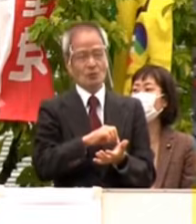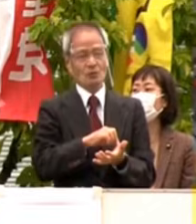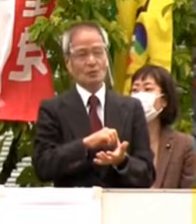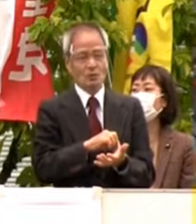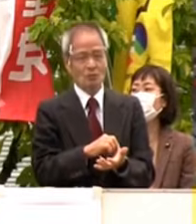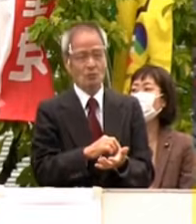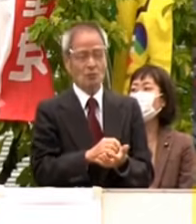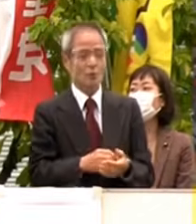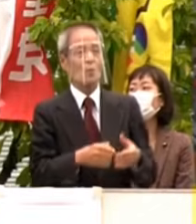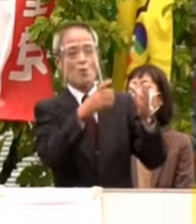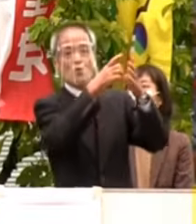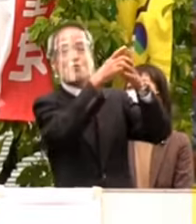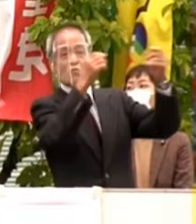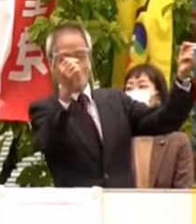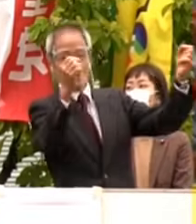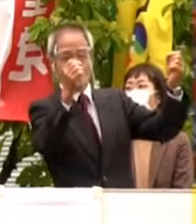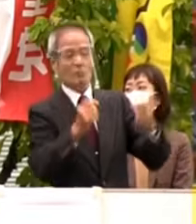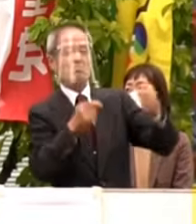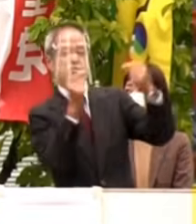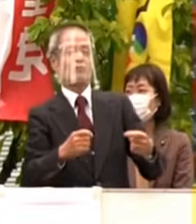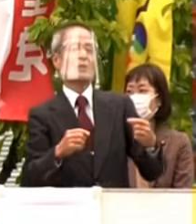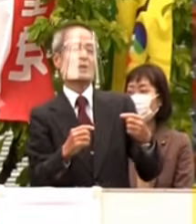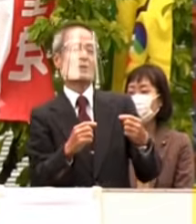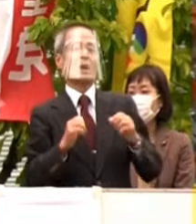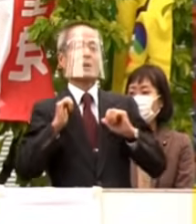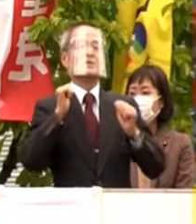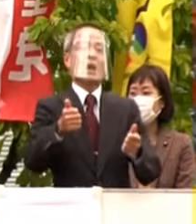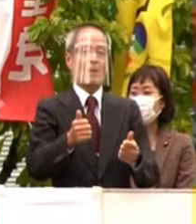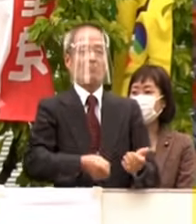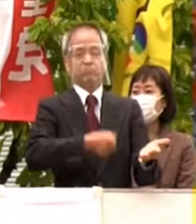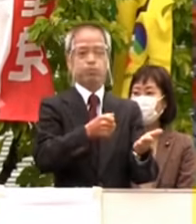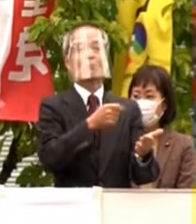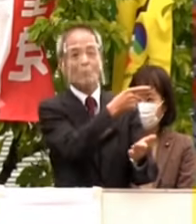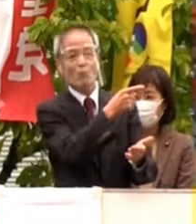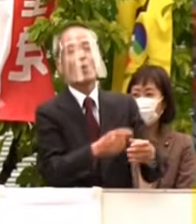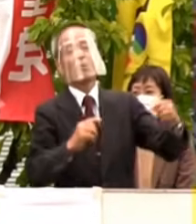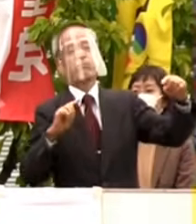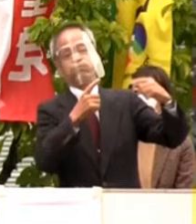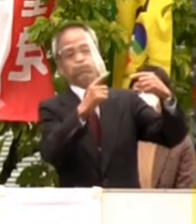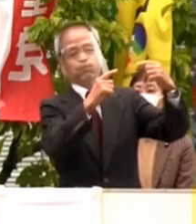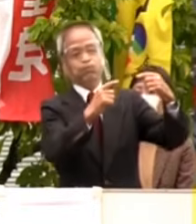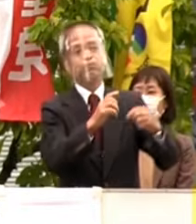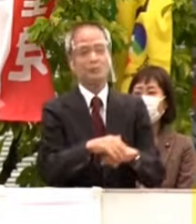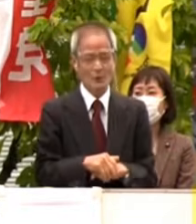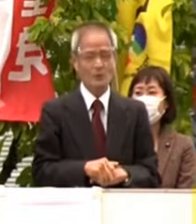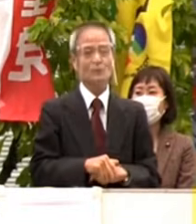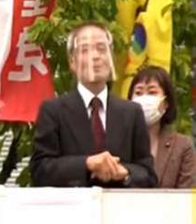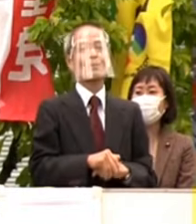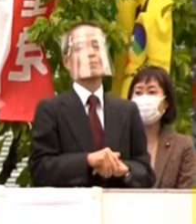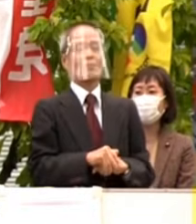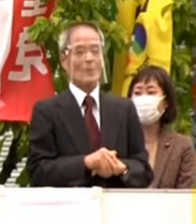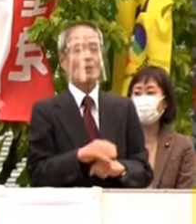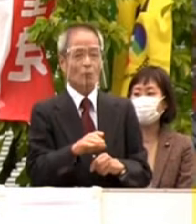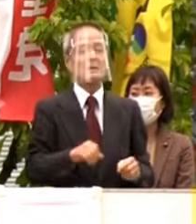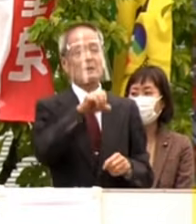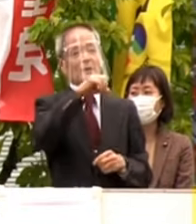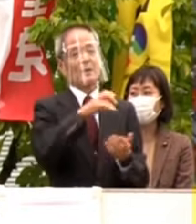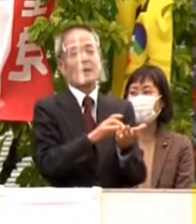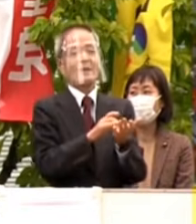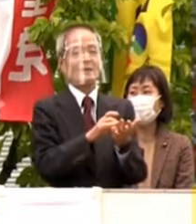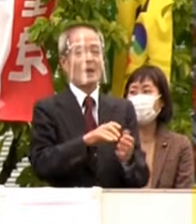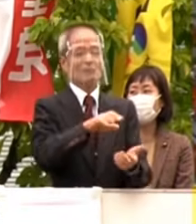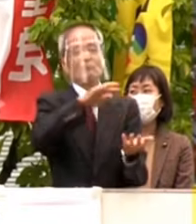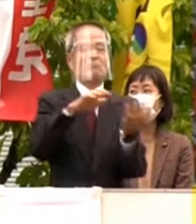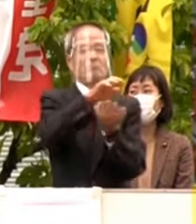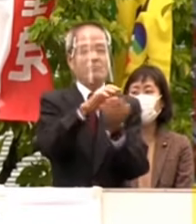と製薬企業相手に裁判を戦っておりまして、その実名を公表し、この多くの人に薬害エイズ問題を訴えてまいりました。この国